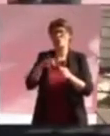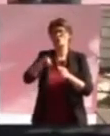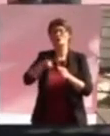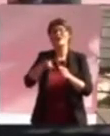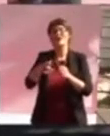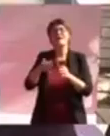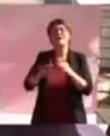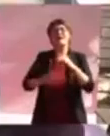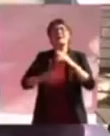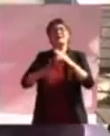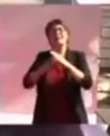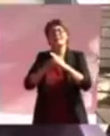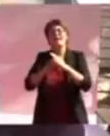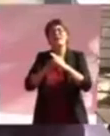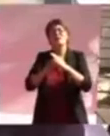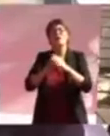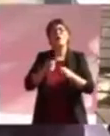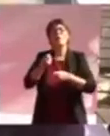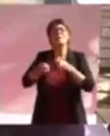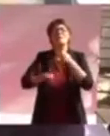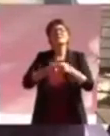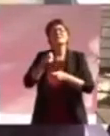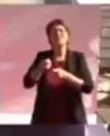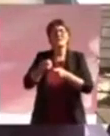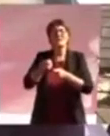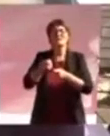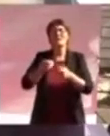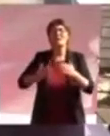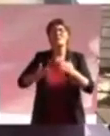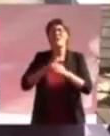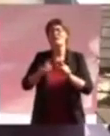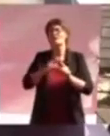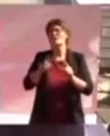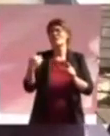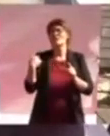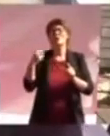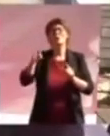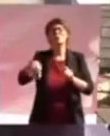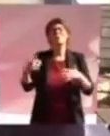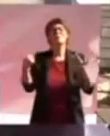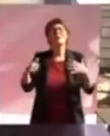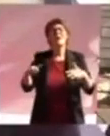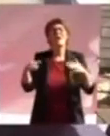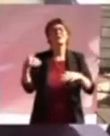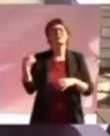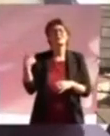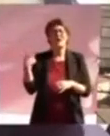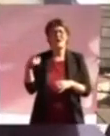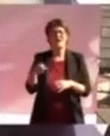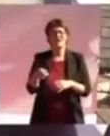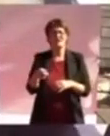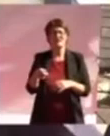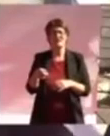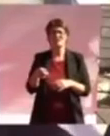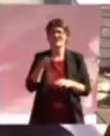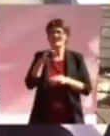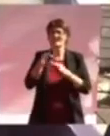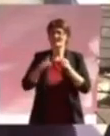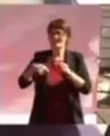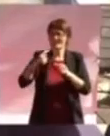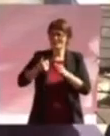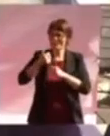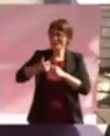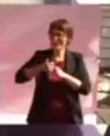impedisce la necessaria dinamica di implementazione dei fondi contrattuali che hanno avuto un modestissimo aumento con il contratto